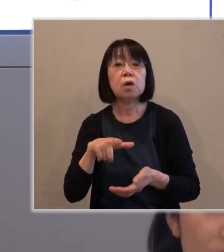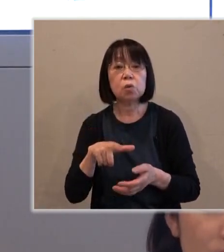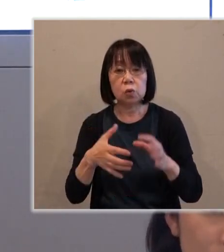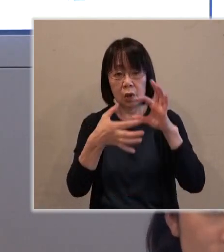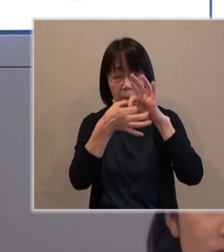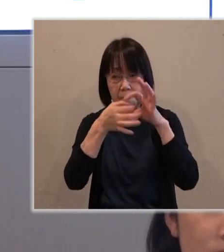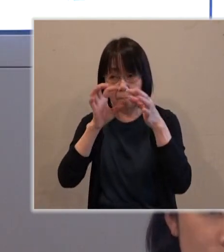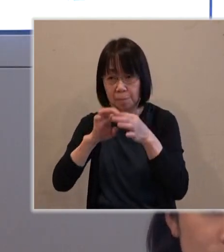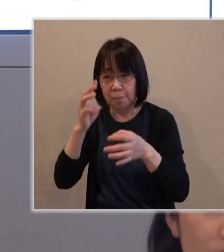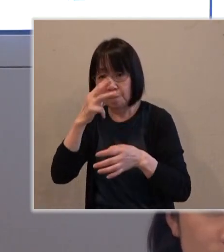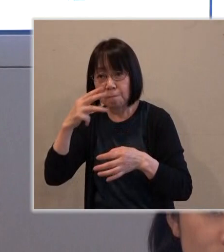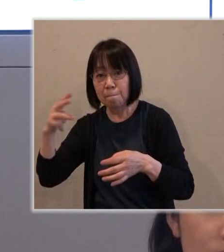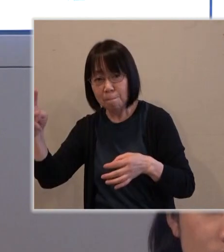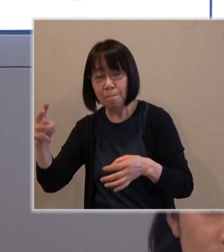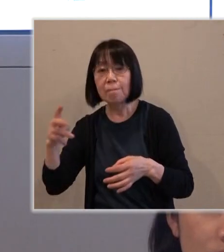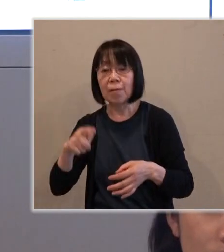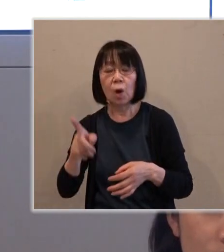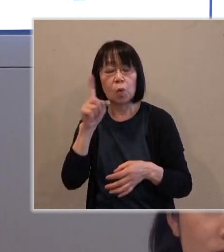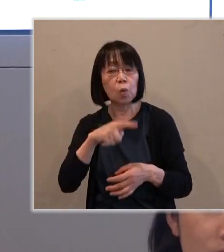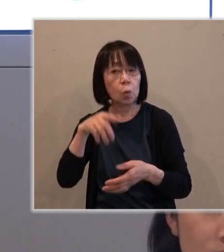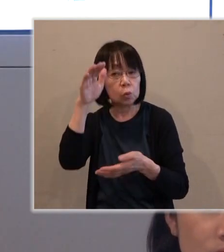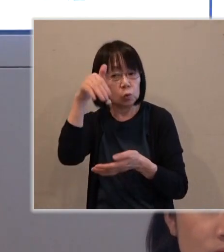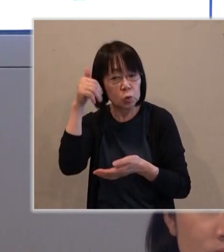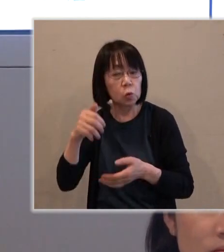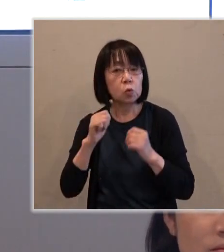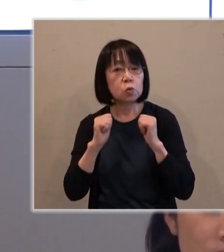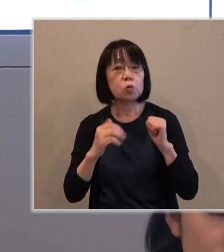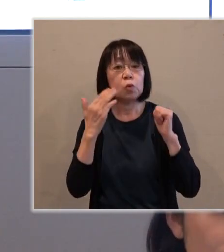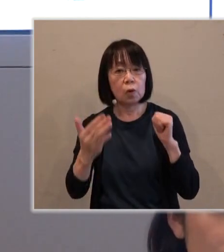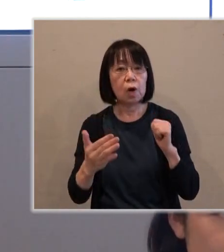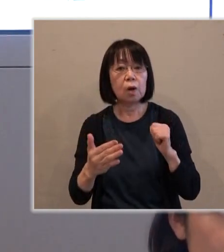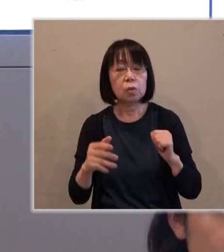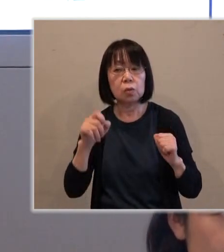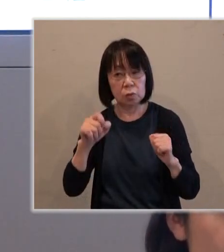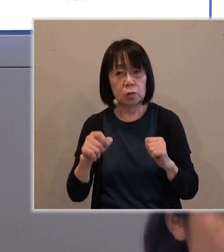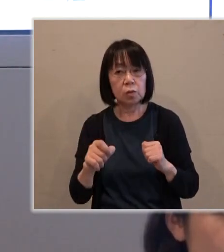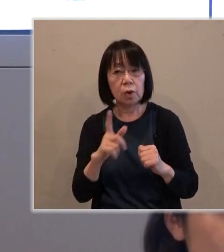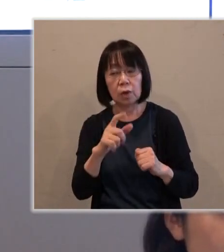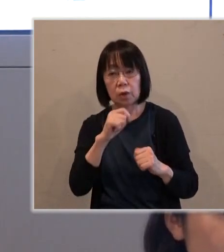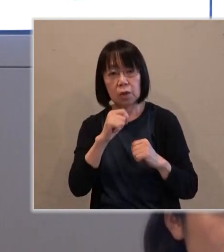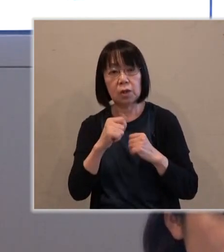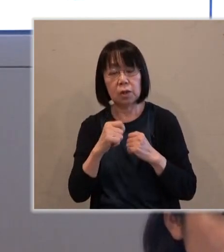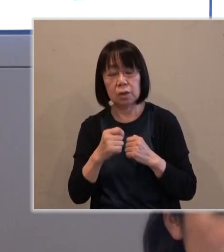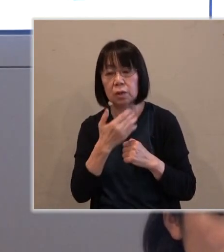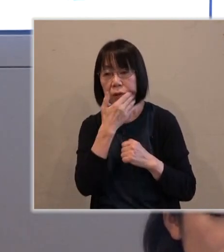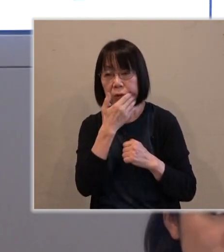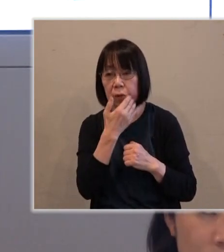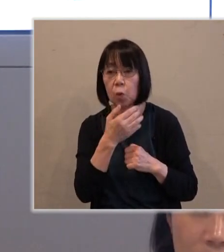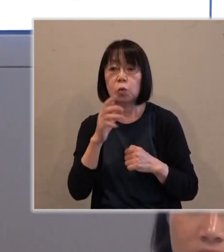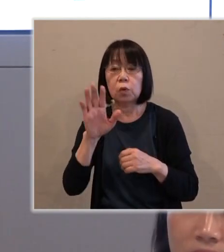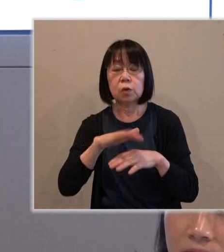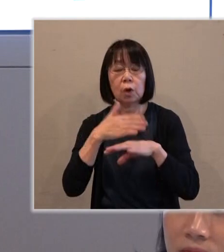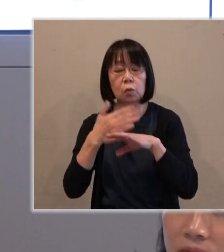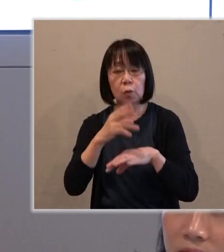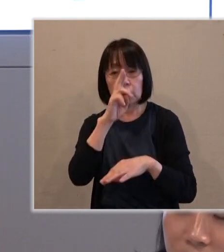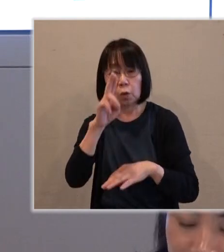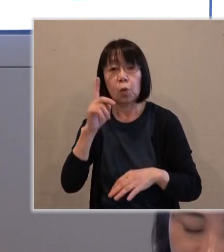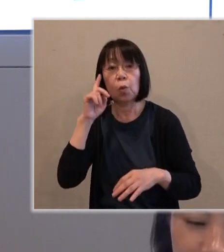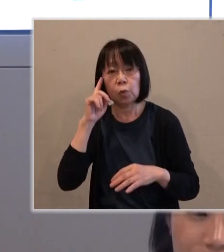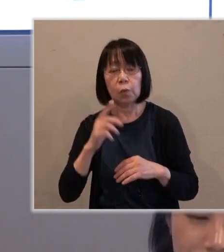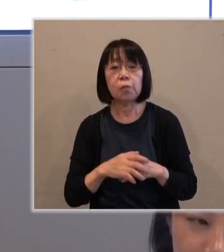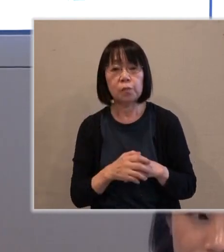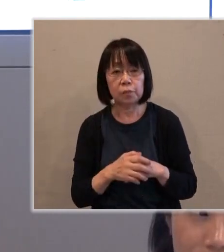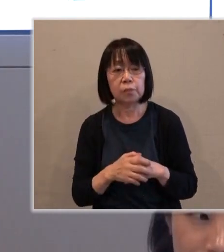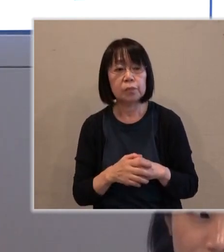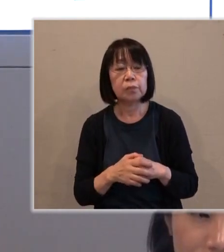否かというところに関する議論っていうのは、まあ、かなり、実は意味があるのかもしれないなと。それに対して何か僕たちの体験がちょっとでも生きるものがあったら嬉